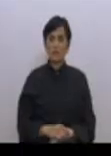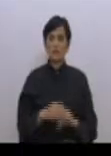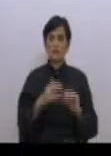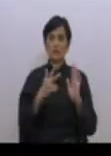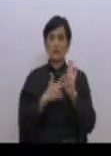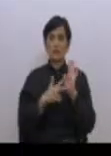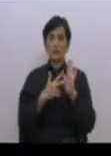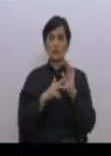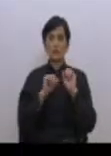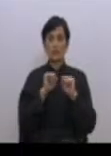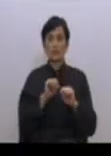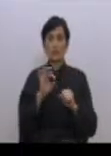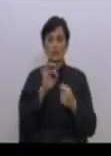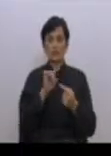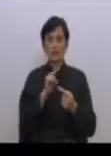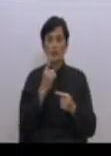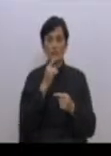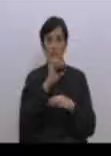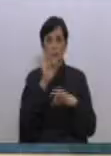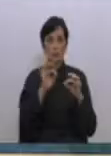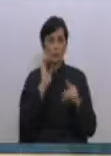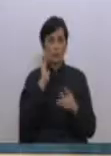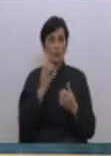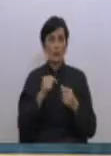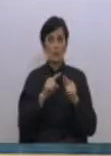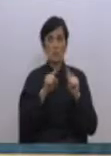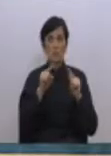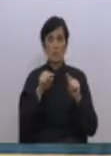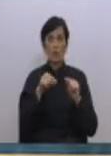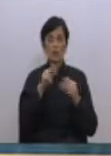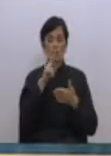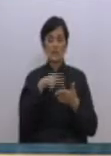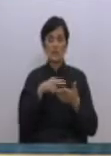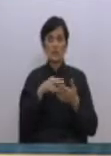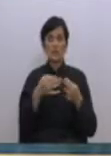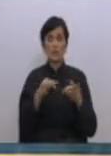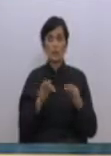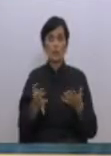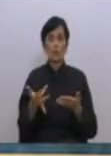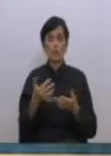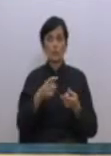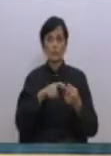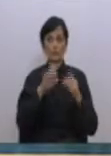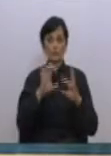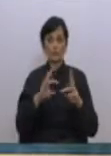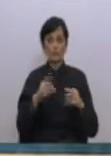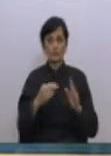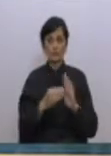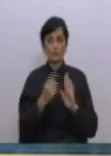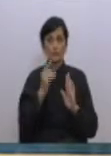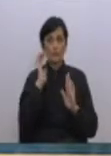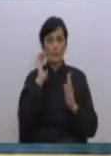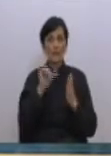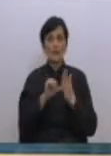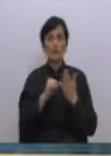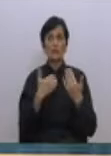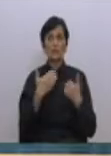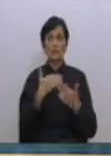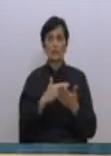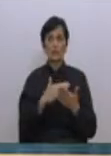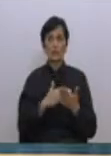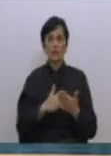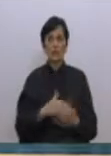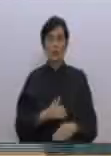Odhoci Mohre, nu-l țin alegi, proiect privilegiu mosmenit, mi-e bine. Am o epagă ce s-a licenziat, s-a nevartu, o să cheblui și s-a canuș sluba, privilegiu mosmenit, tot ce atât Kenčiska